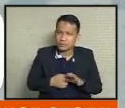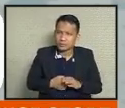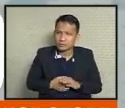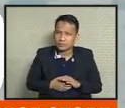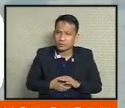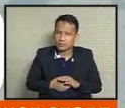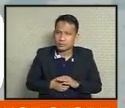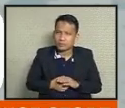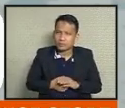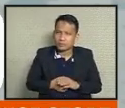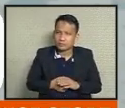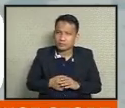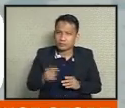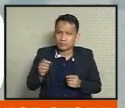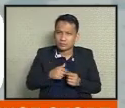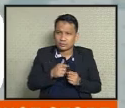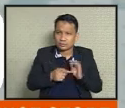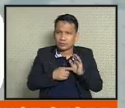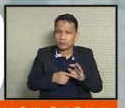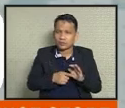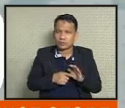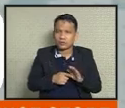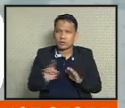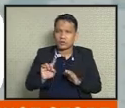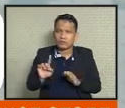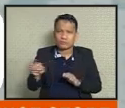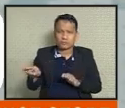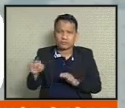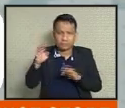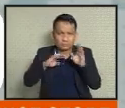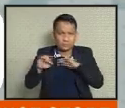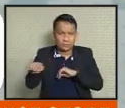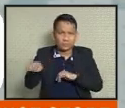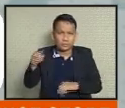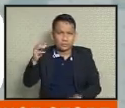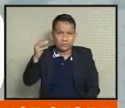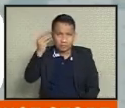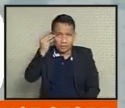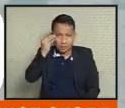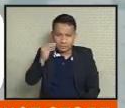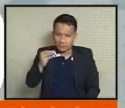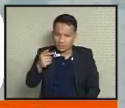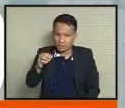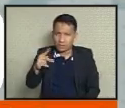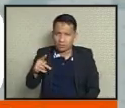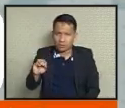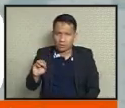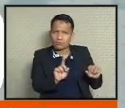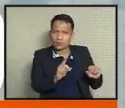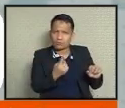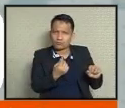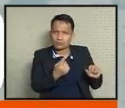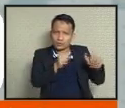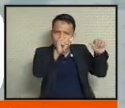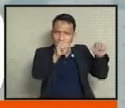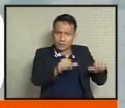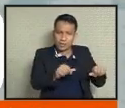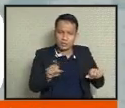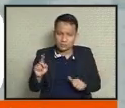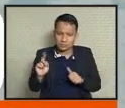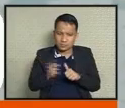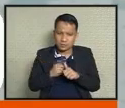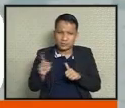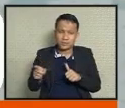line. Opo. Tinakedown na nila. Opo. So ano pang problema ni Makagago doon? Yun po yung hindi ko alam, sir. Ano yung mga sinasabi niya sa mga post? Yung sinasabi niya